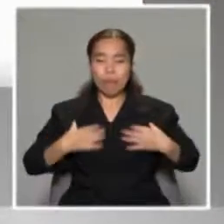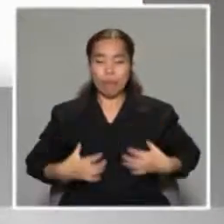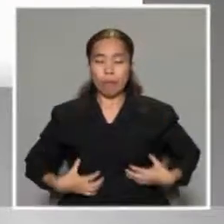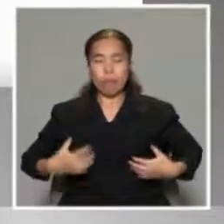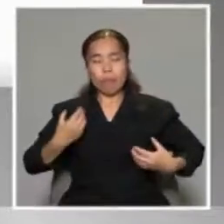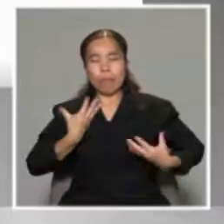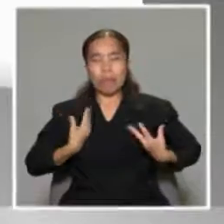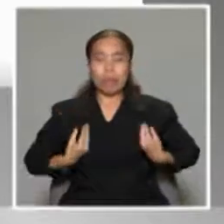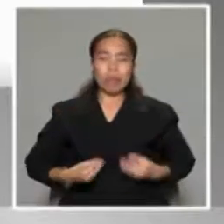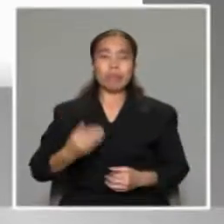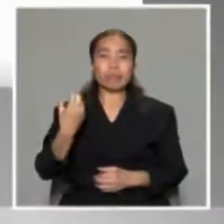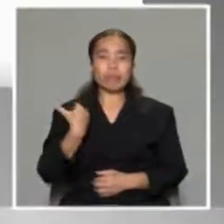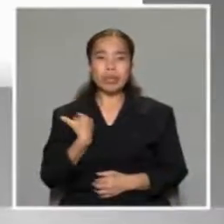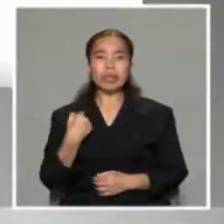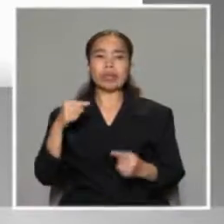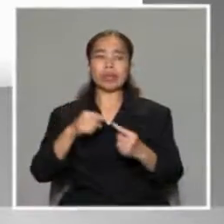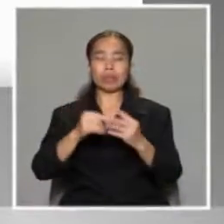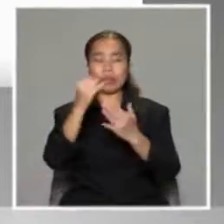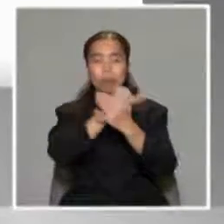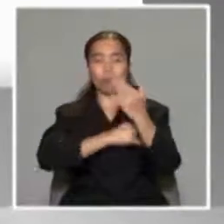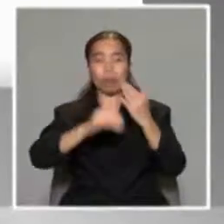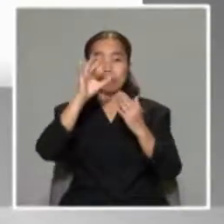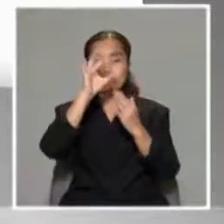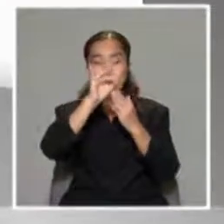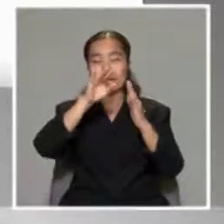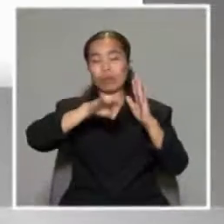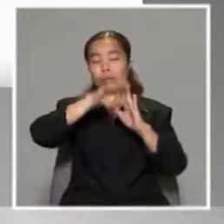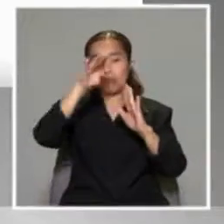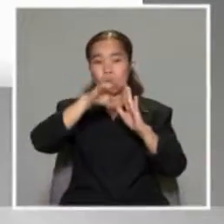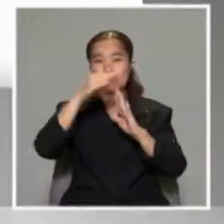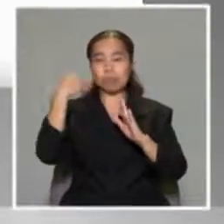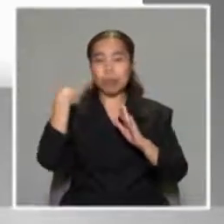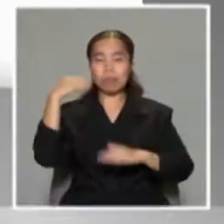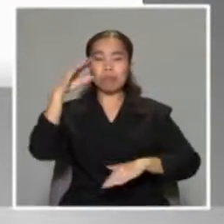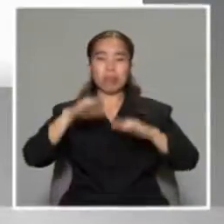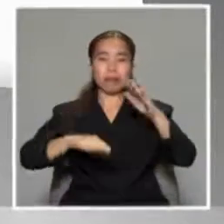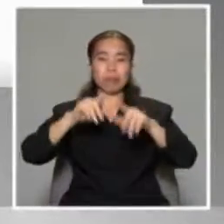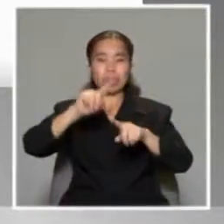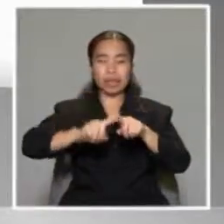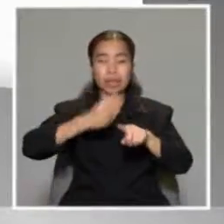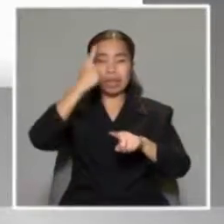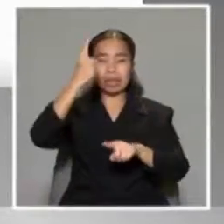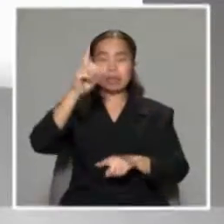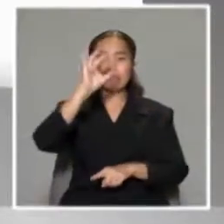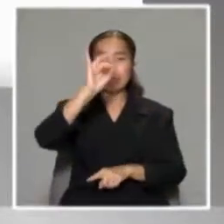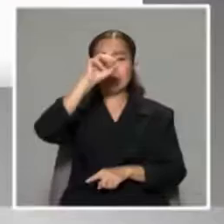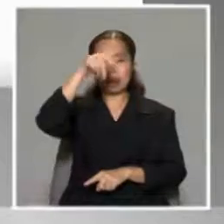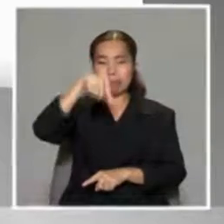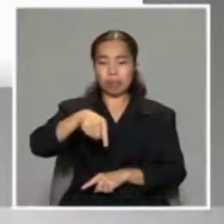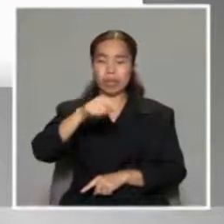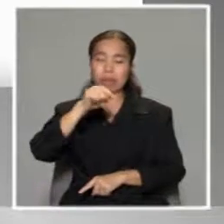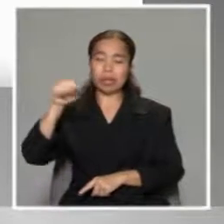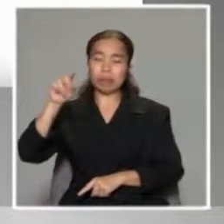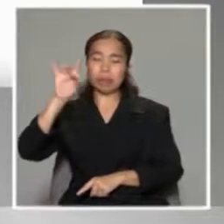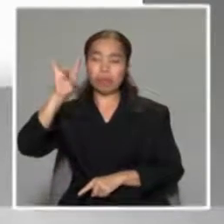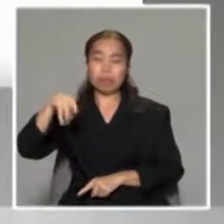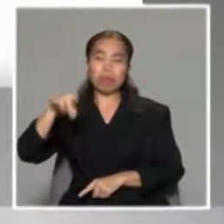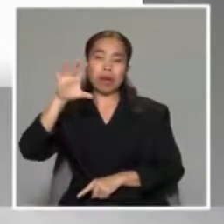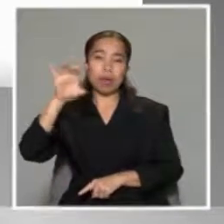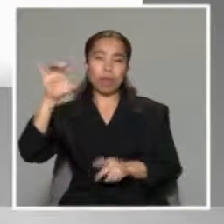เรื้อรังในพื้นที่8จังหวัดภาคเหนือตอนบนมีผู้ป่วยเฉลี่ยเดือนละ 8,000 ถึง 8,500 ค